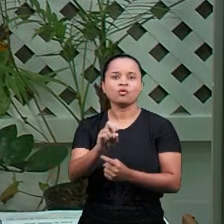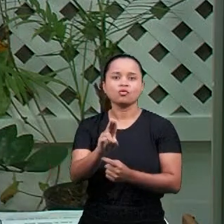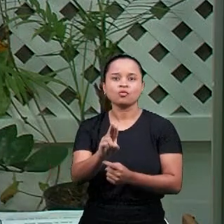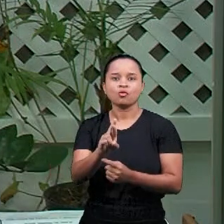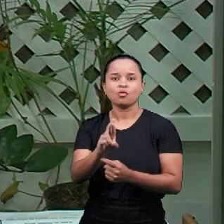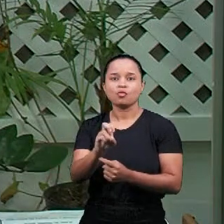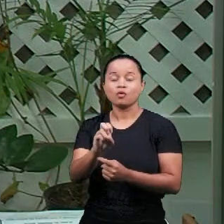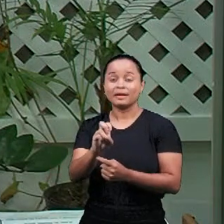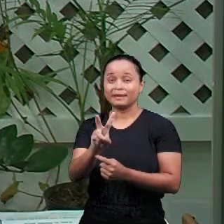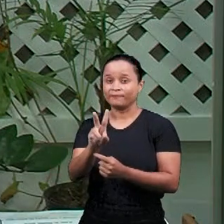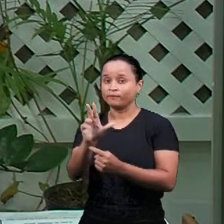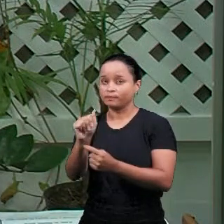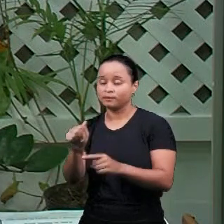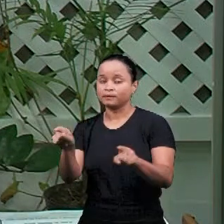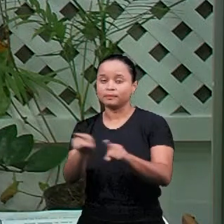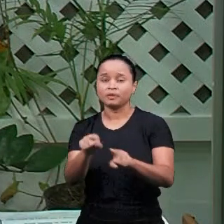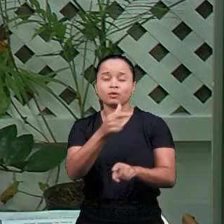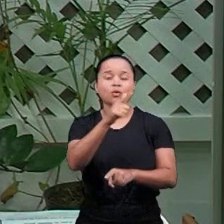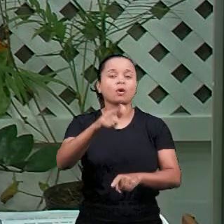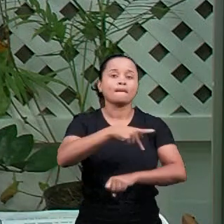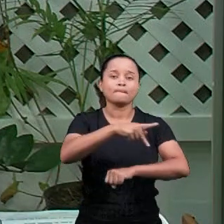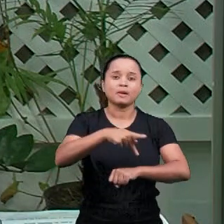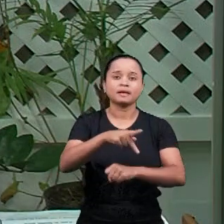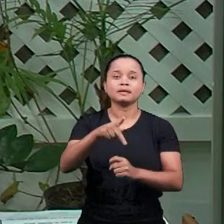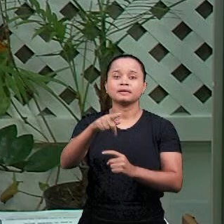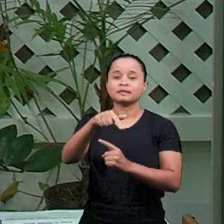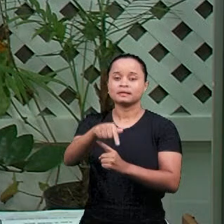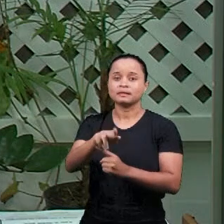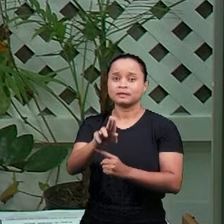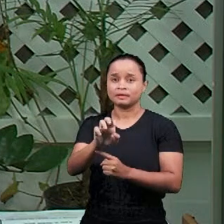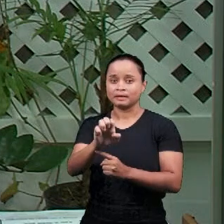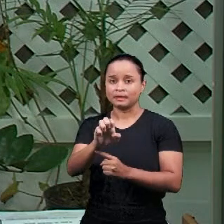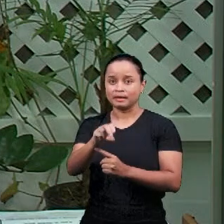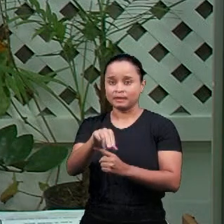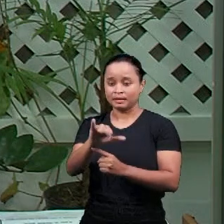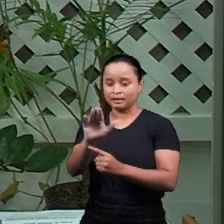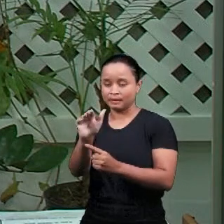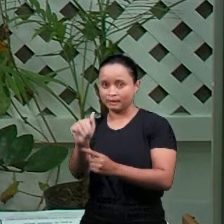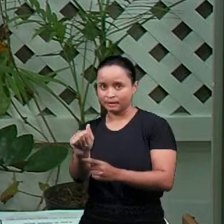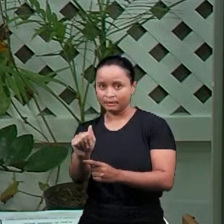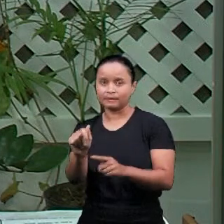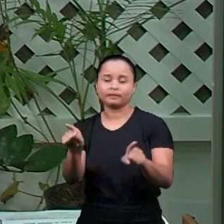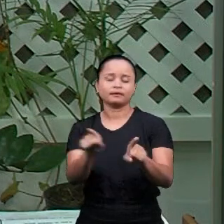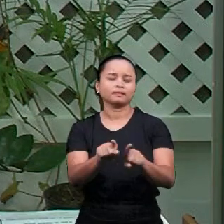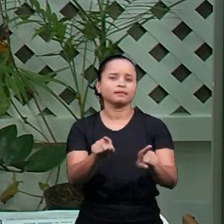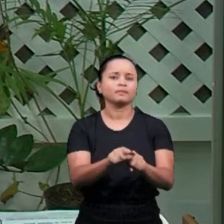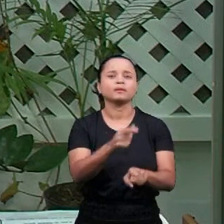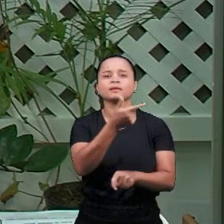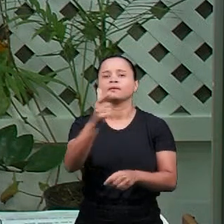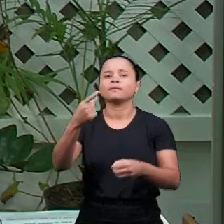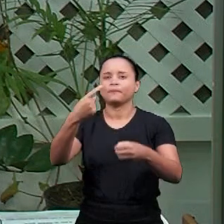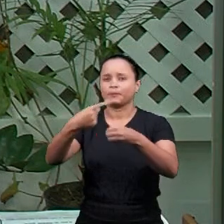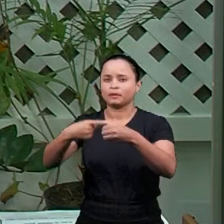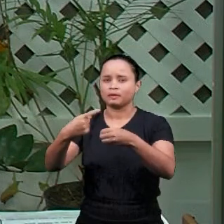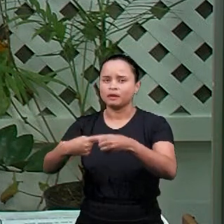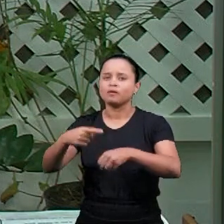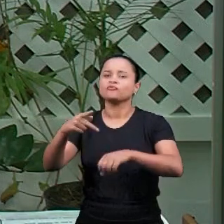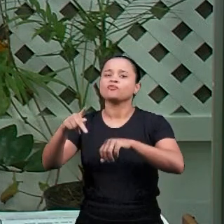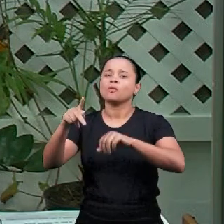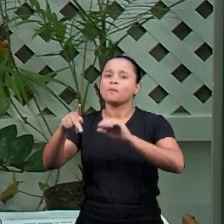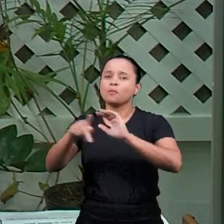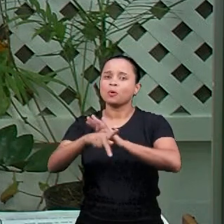Sullivan. Au Kenya aussi, à Numis, dans la province de Izumu, le